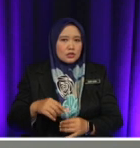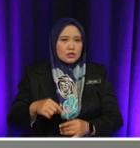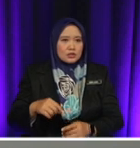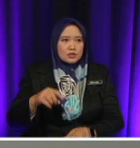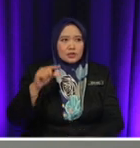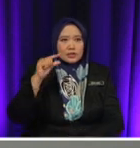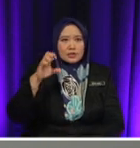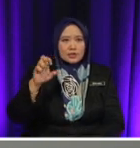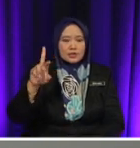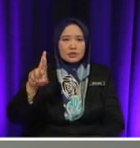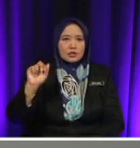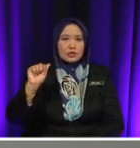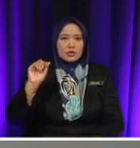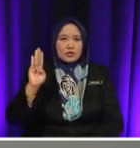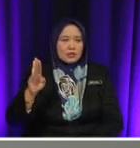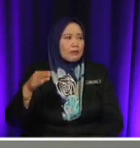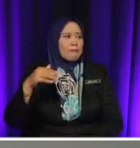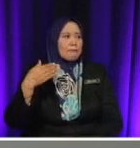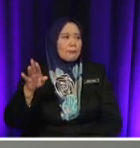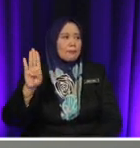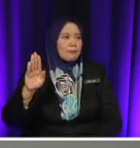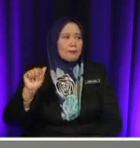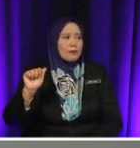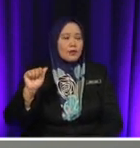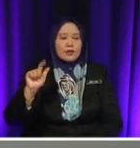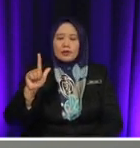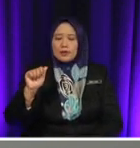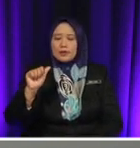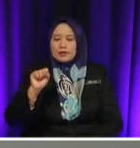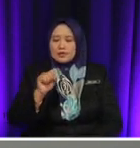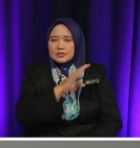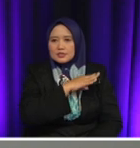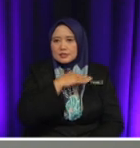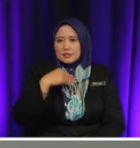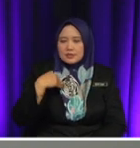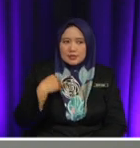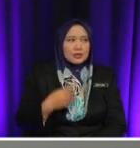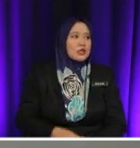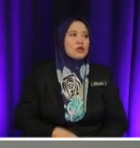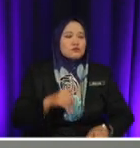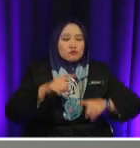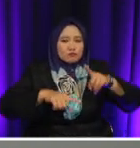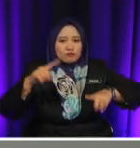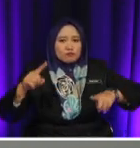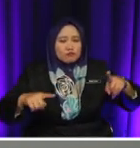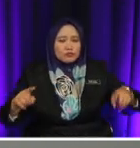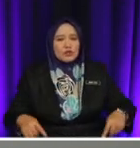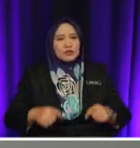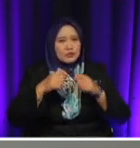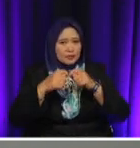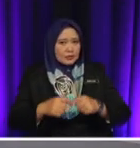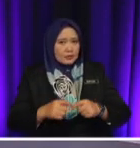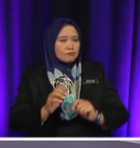kerana murid-murid kena pastikan lakaran tadi dilakar dengan betul menggunakan pensel yang